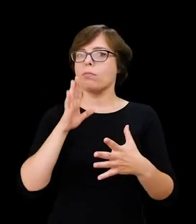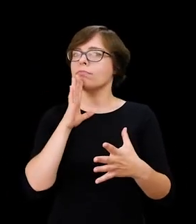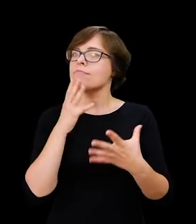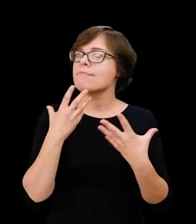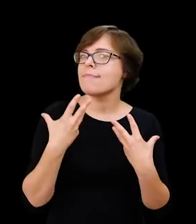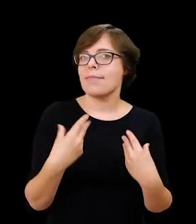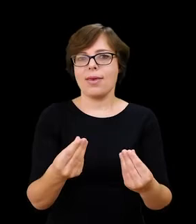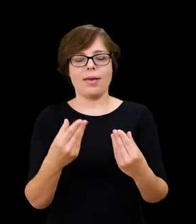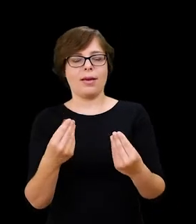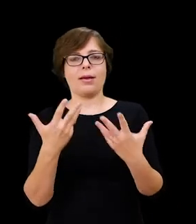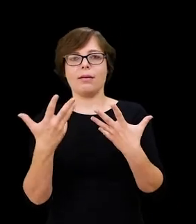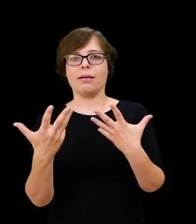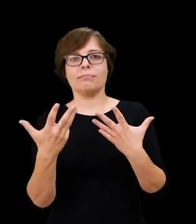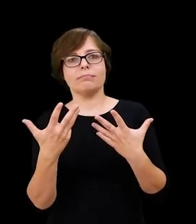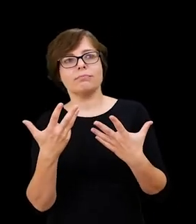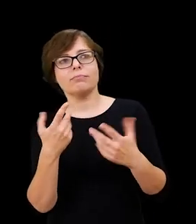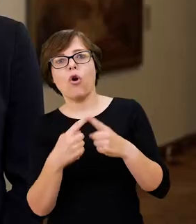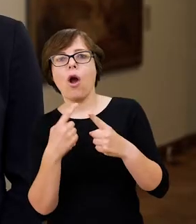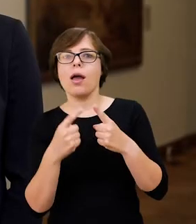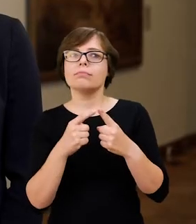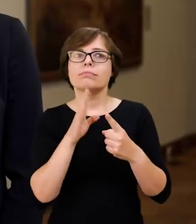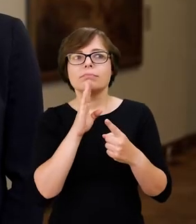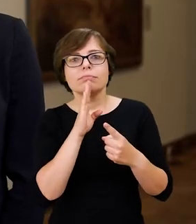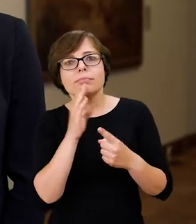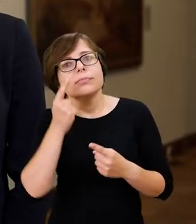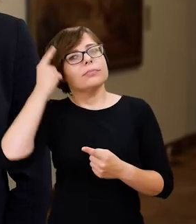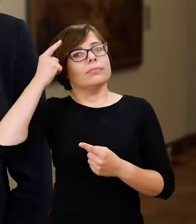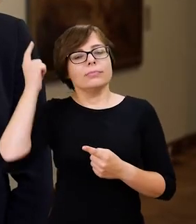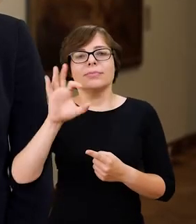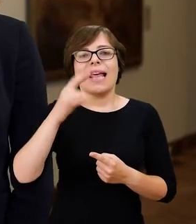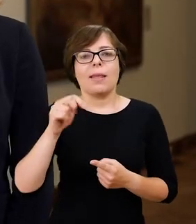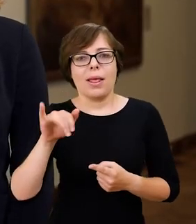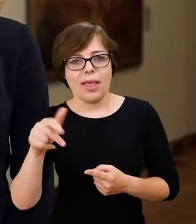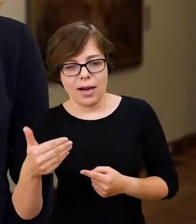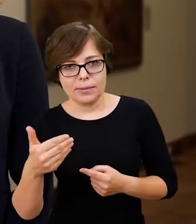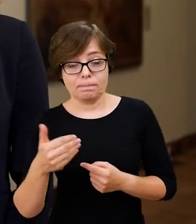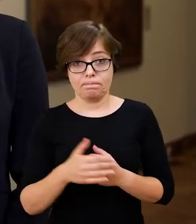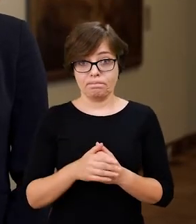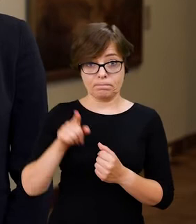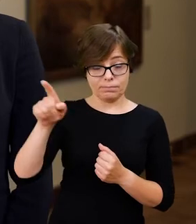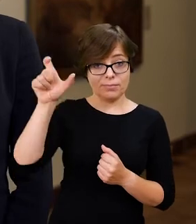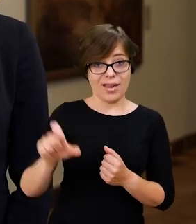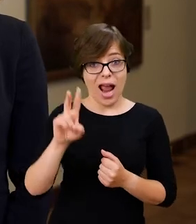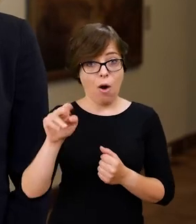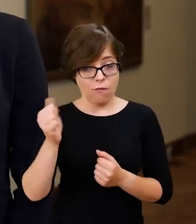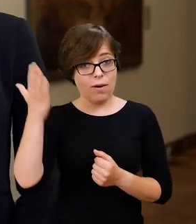miękką, sentymentalną manierę. Sama Kaufmann stała się w epoce nie